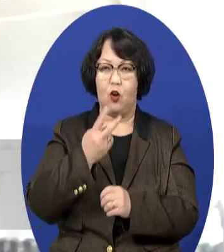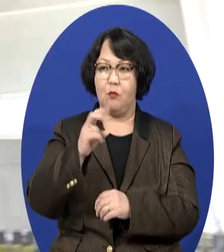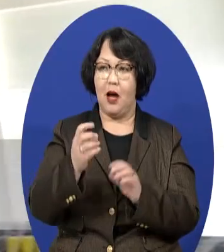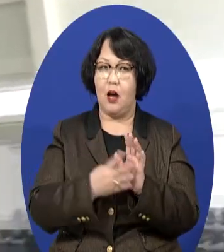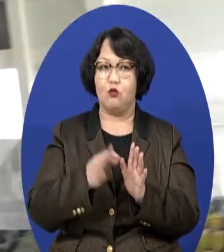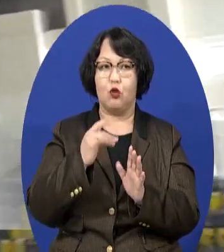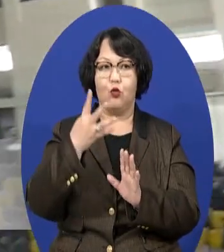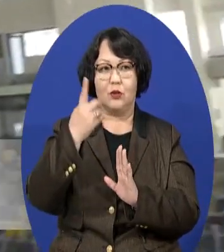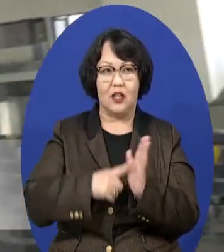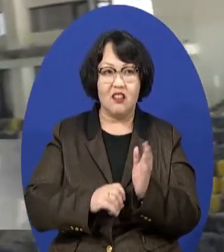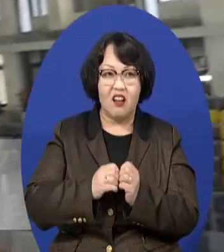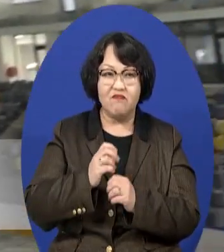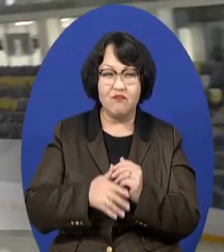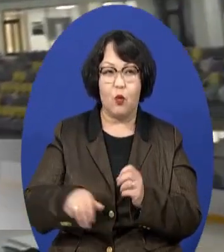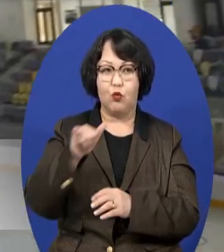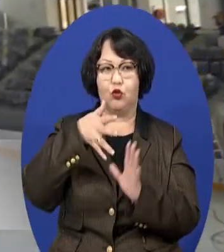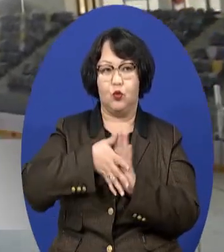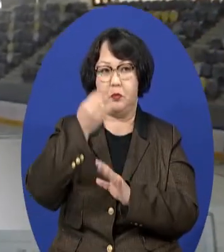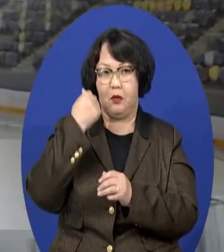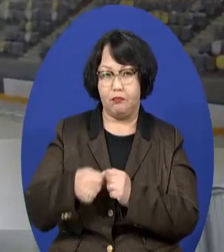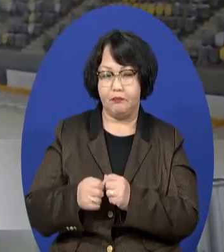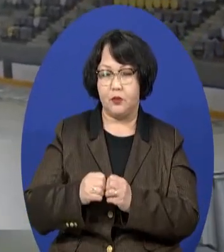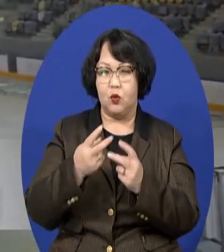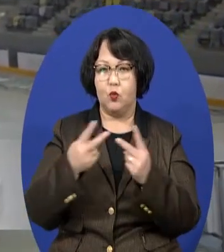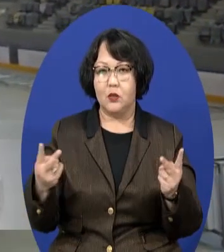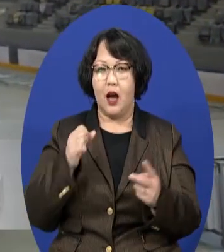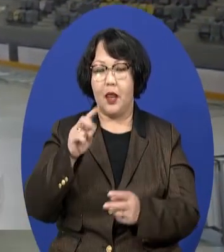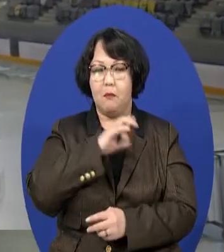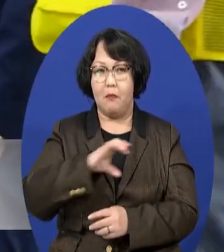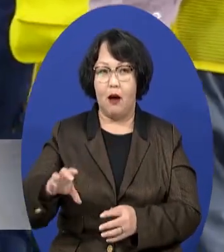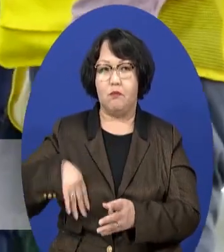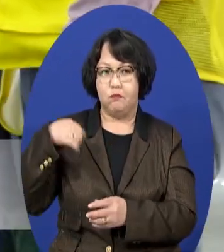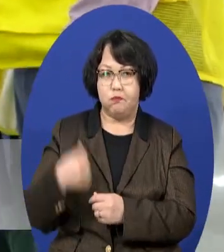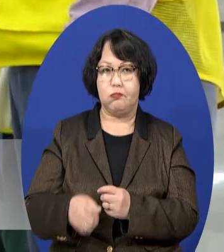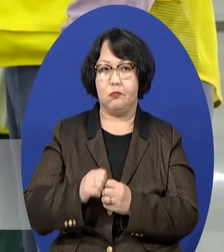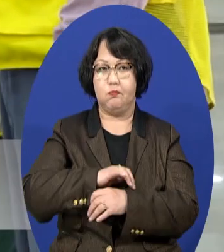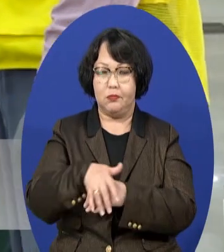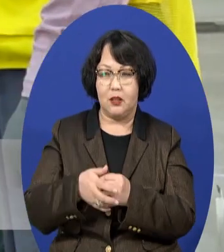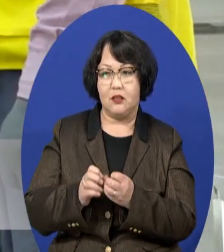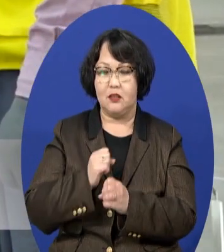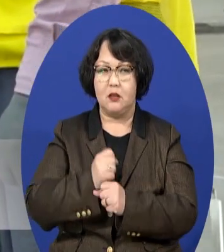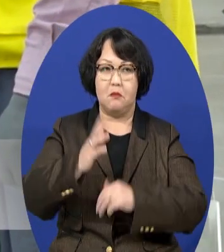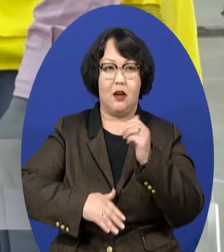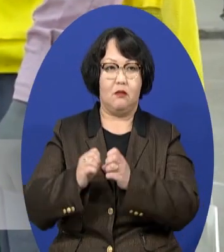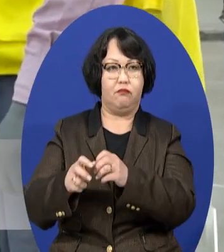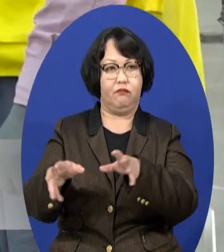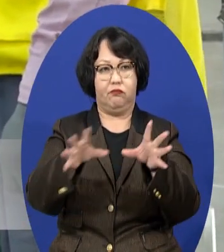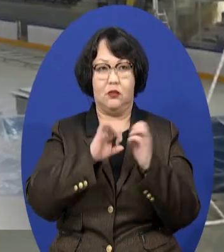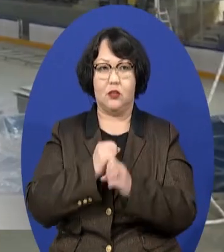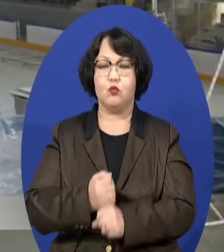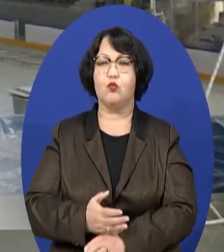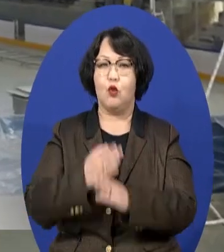болж байсан билээ. Улсын төсвөөс хараат бусаар үндэсний аж ахуй нэгжүүдийн санхүүжилтээр хэрэгжиж байгаа. Тус төслийн барилга угсралтын ажил үндсэндээ